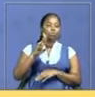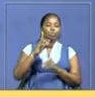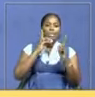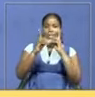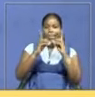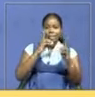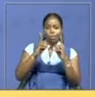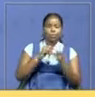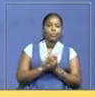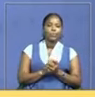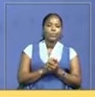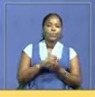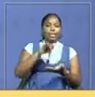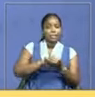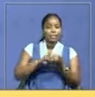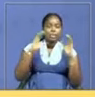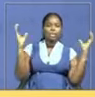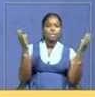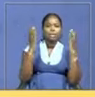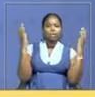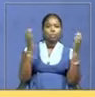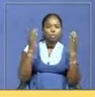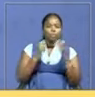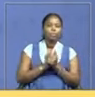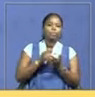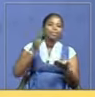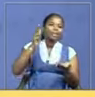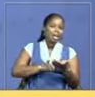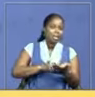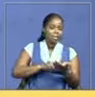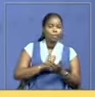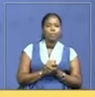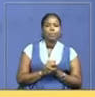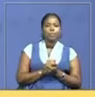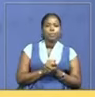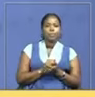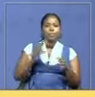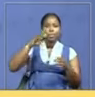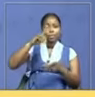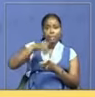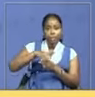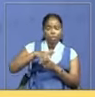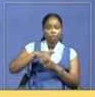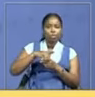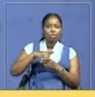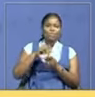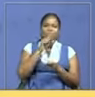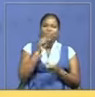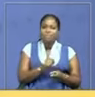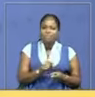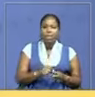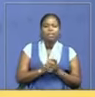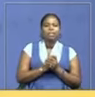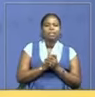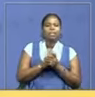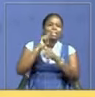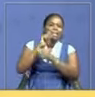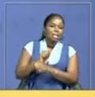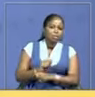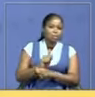cérémonie qui nous rassemble s'inscrit harmonieusement dans nos vieilles traditions socioc-culturel de